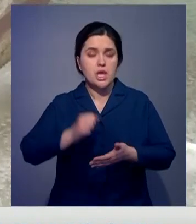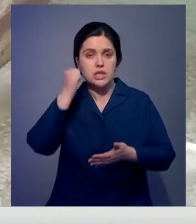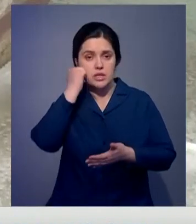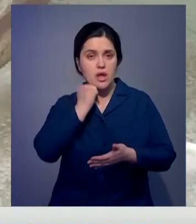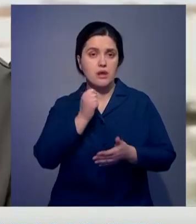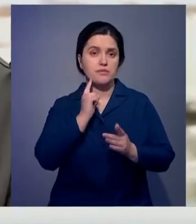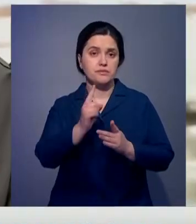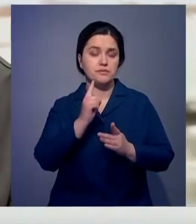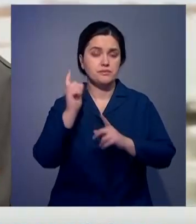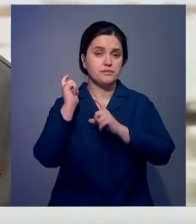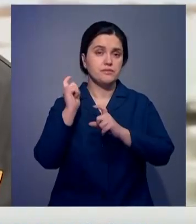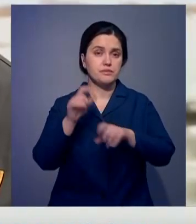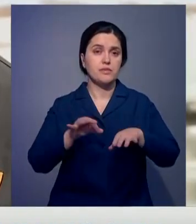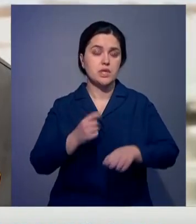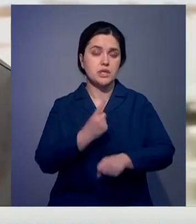местные жители.